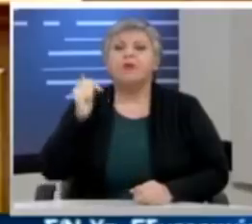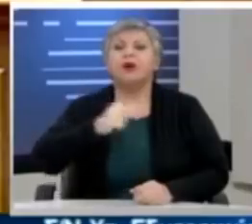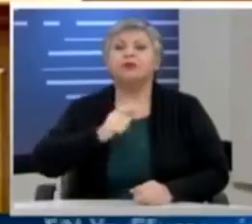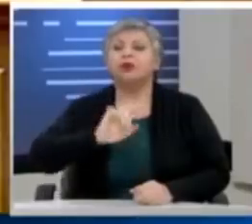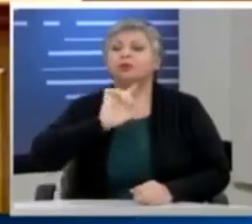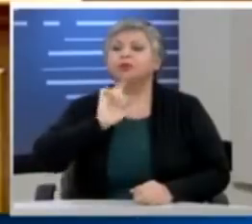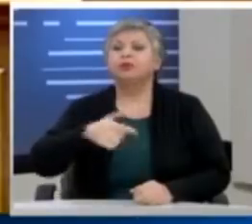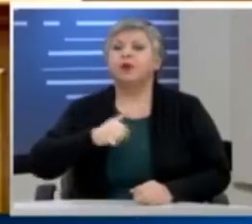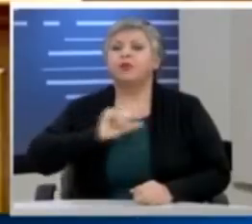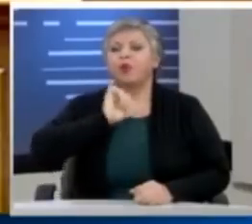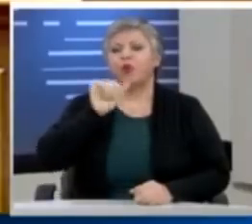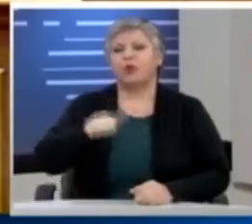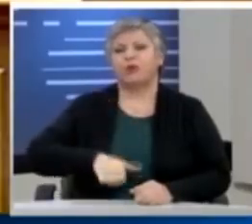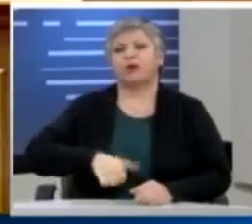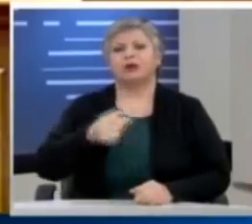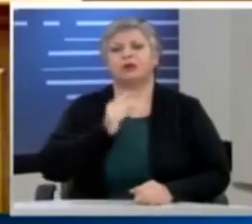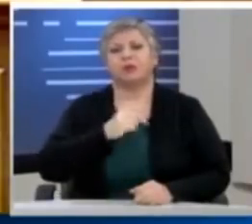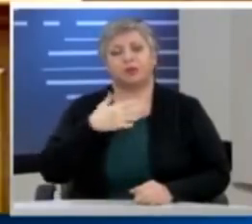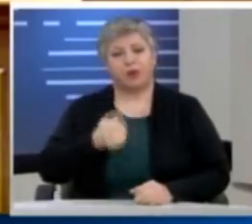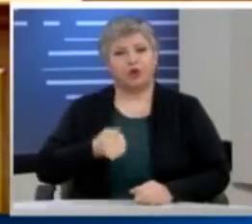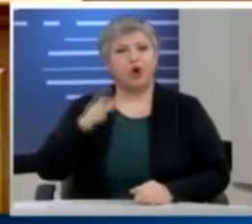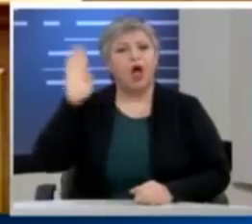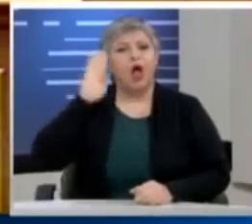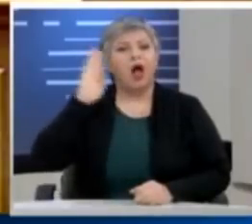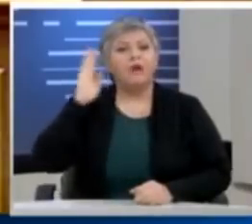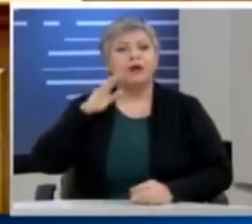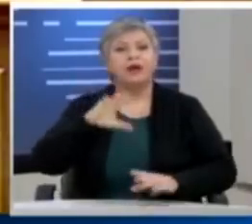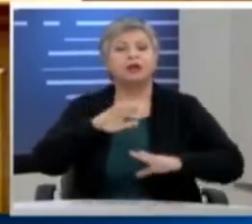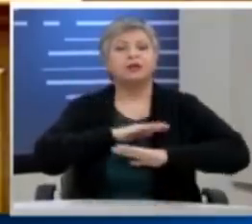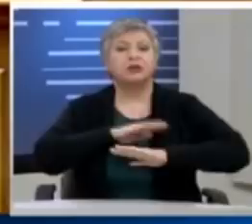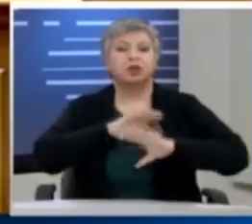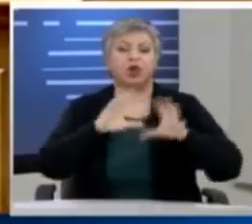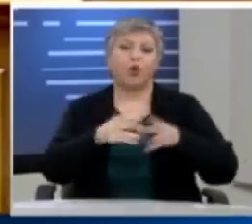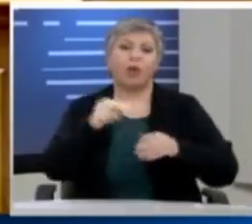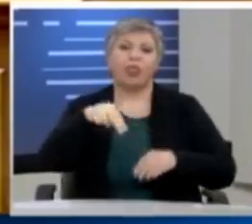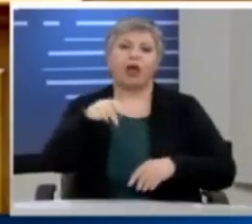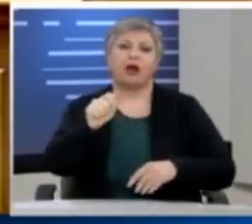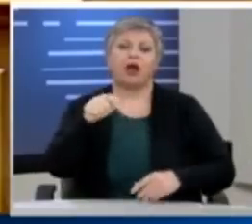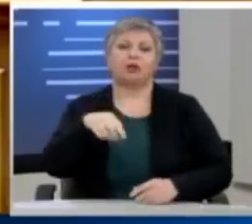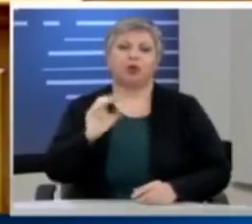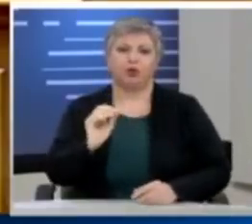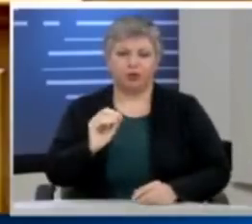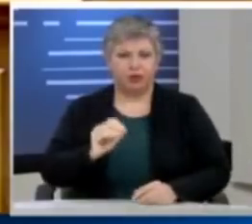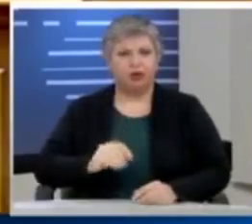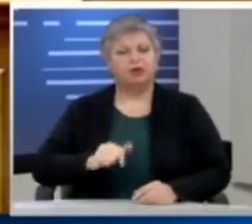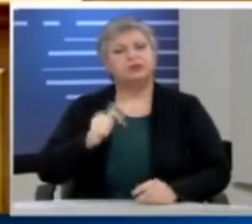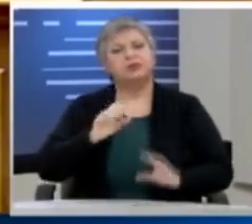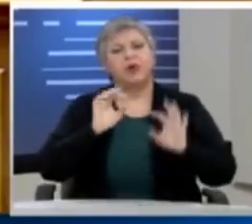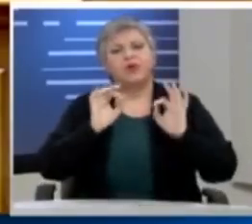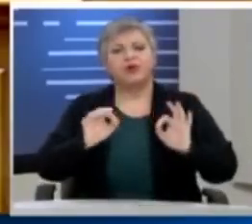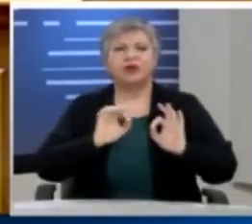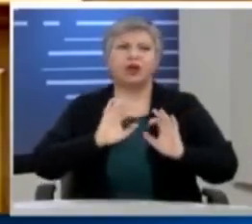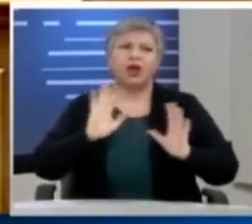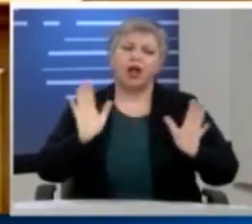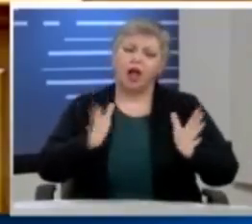των υπεριαλιστικών συμφερόντων των Αμερικάνων και του ΝΑΤΟ, η οποία βέβαια έχει και την αποδοχή της άρχουσας